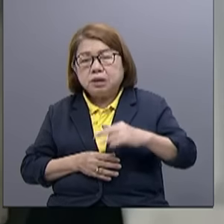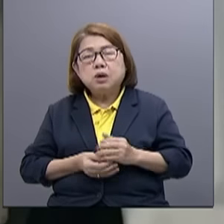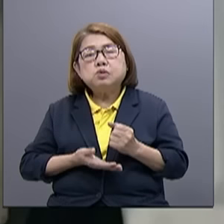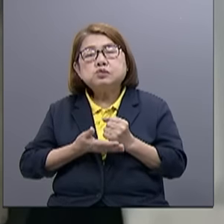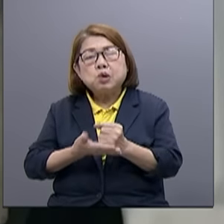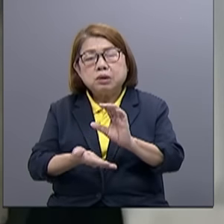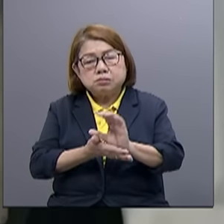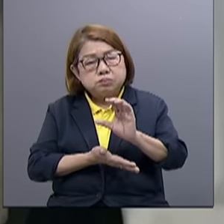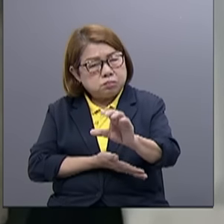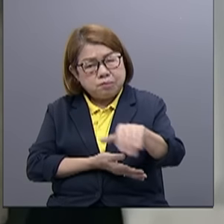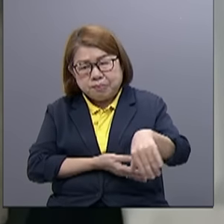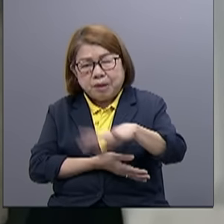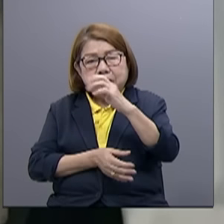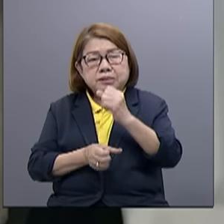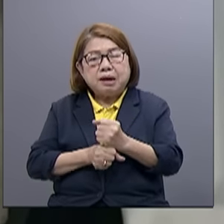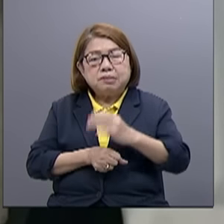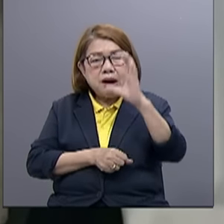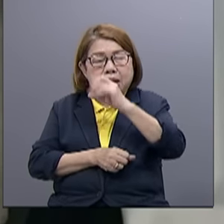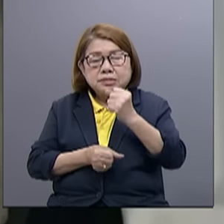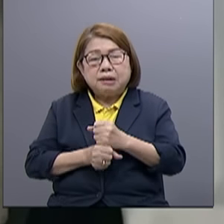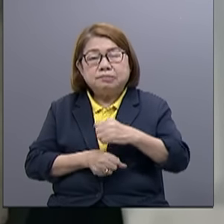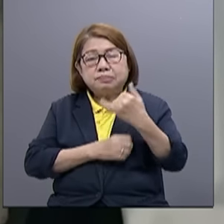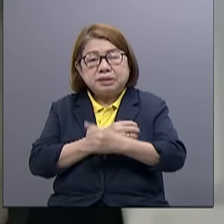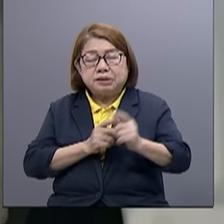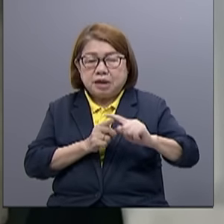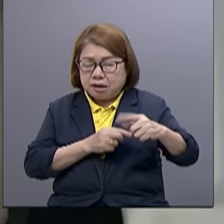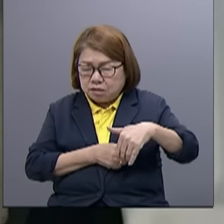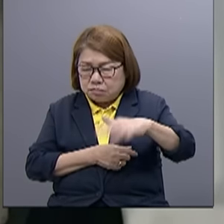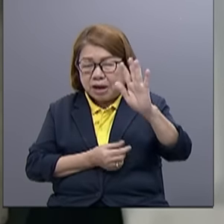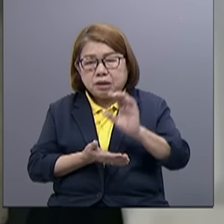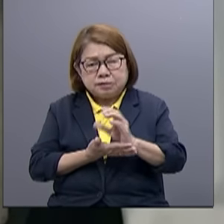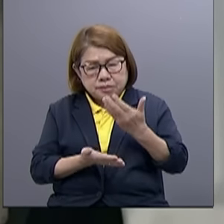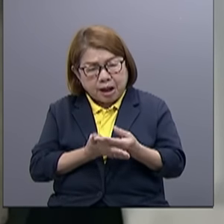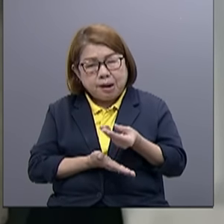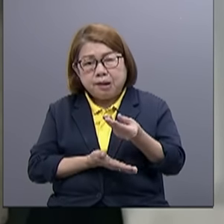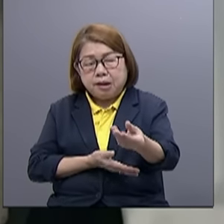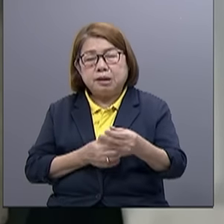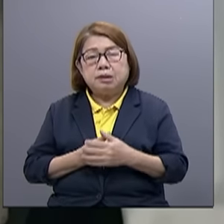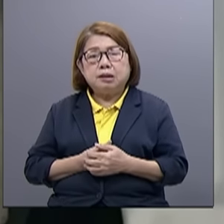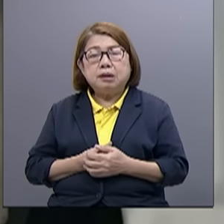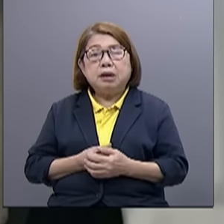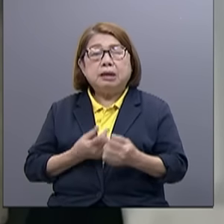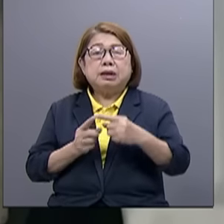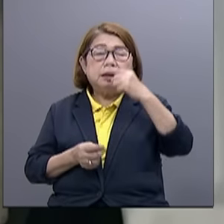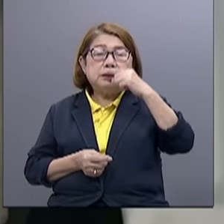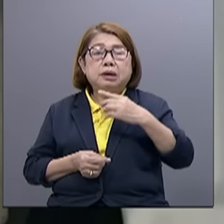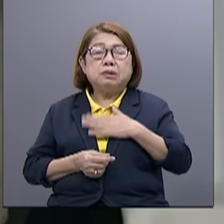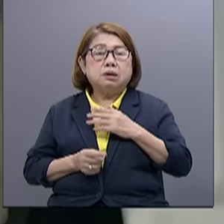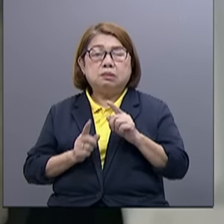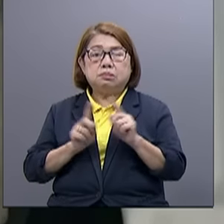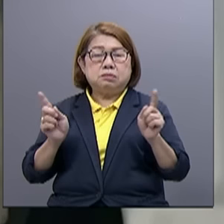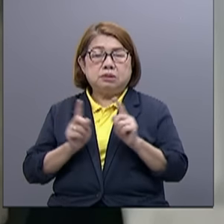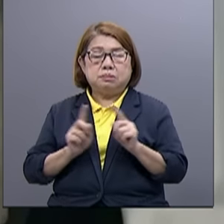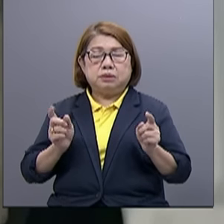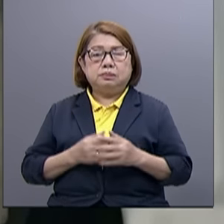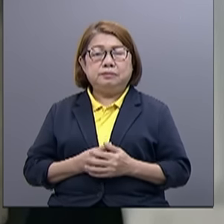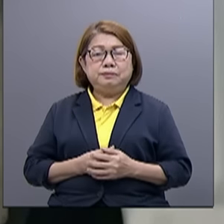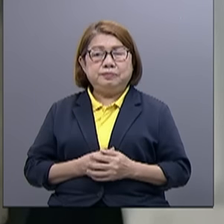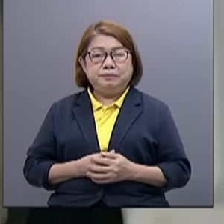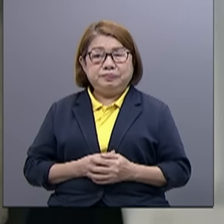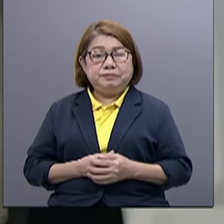นเรื่องเงื่อนไขต่างๆขอให้คุณออกไปงอกหาเงินกลับเข้าประเทศแต่ว่าเรามันแจกตังค์ไงคือเ